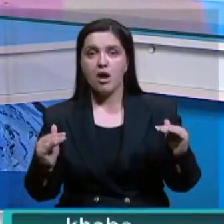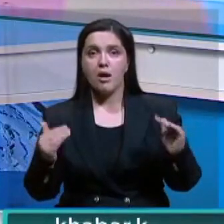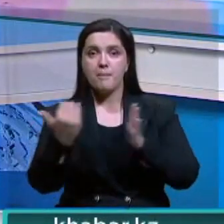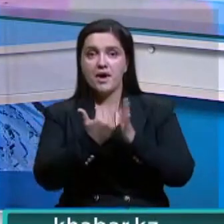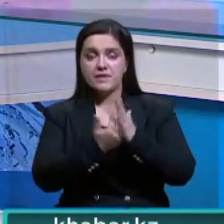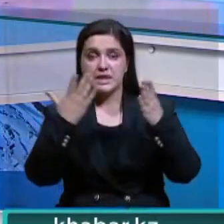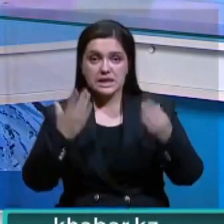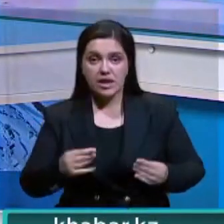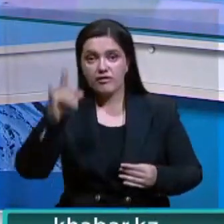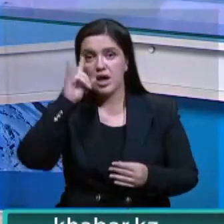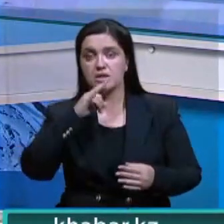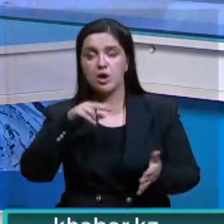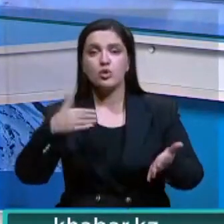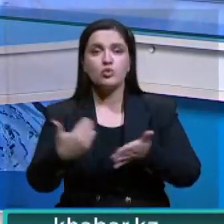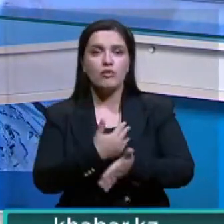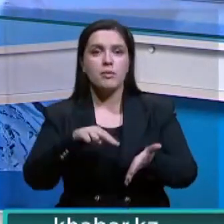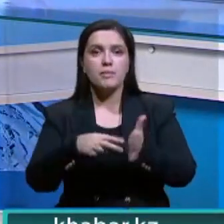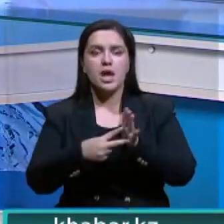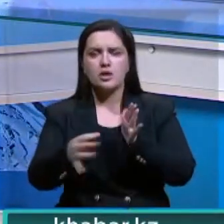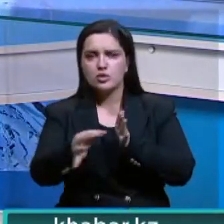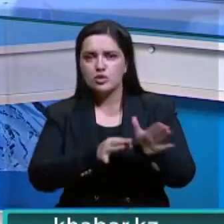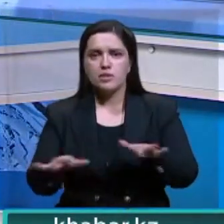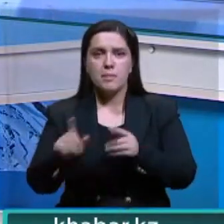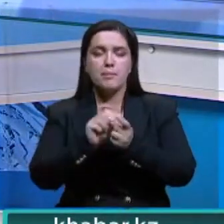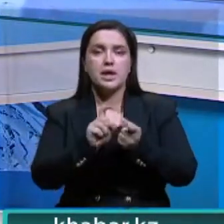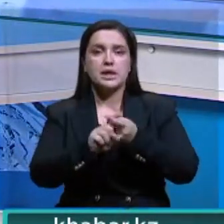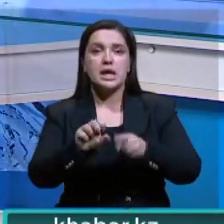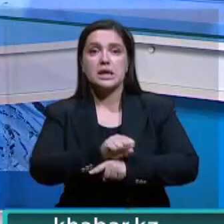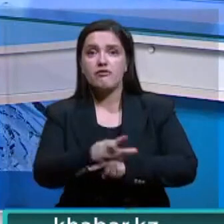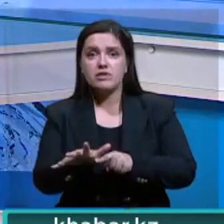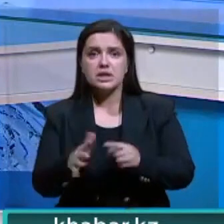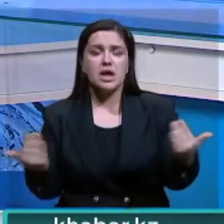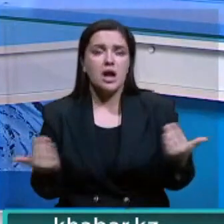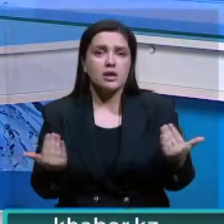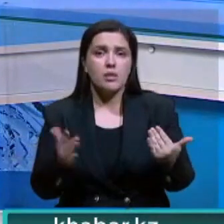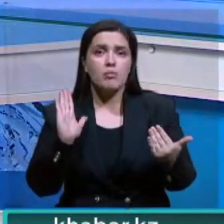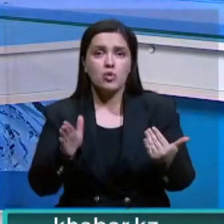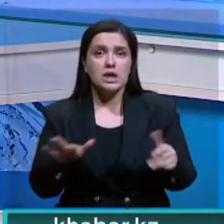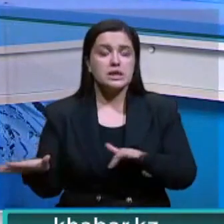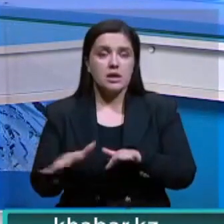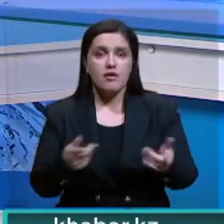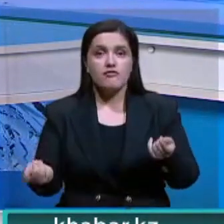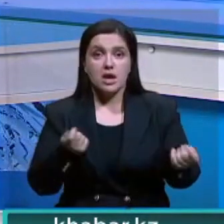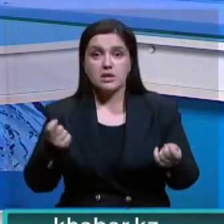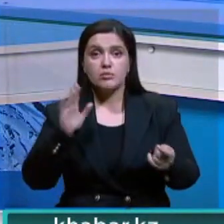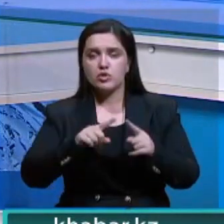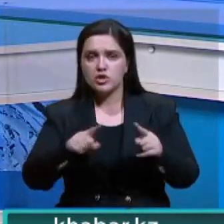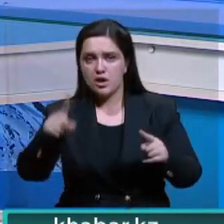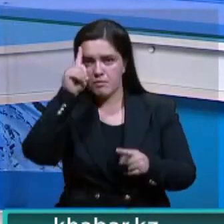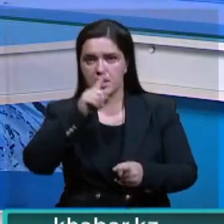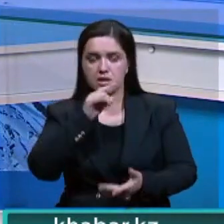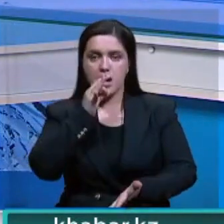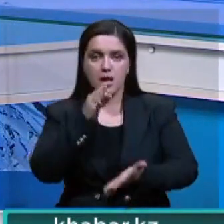Казахстане будет принят новый пакет срочных мер по борьбе с коронавирусом. Правда, какими инструментами будут действовать власти, станет ясно в течение